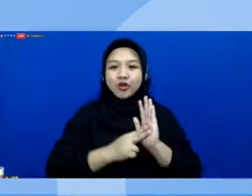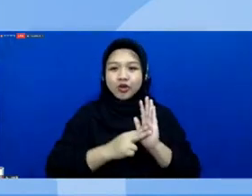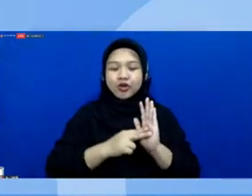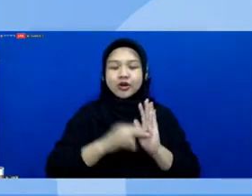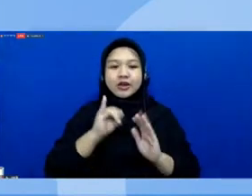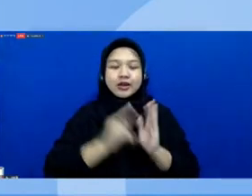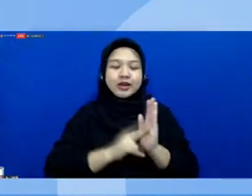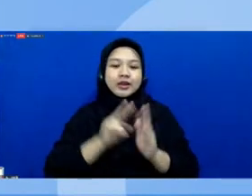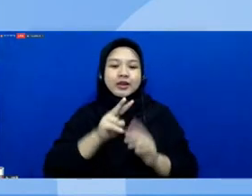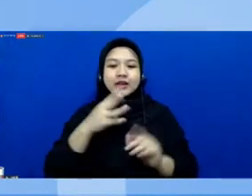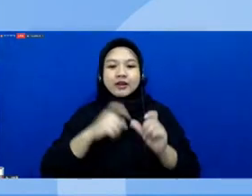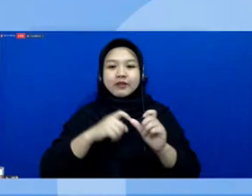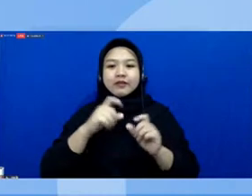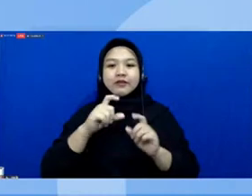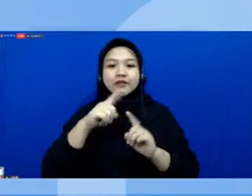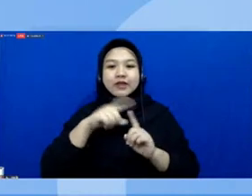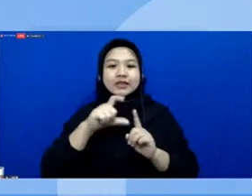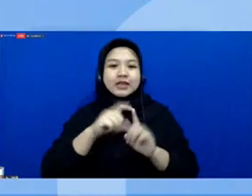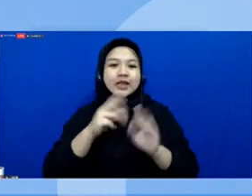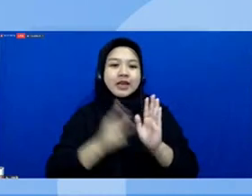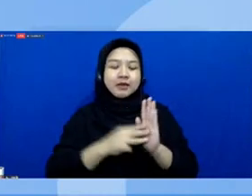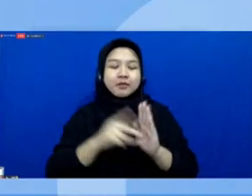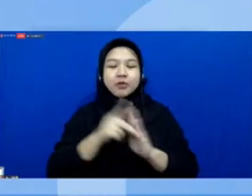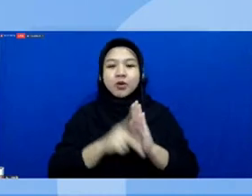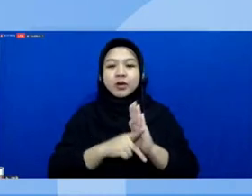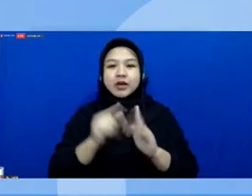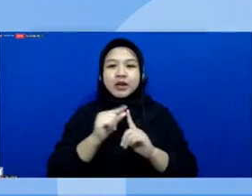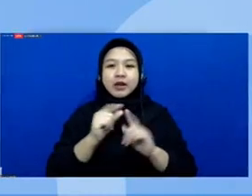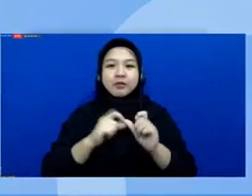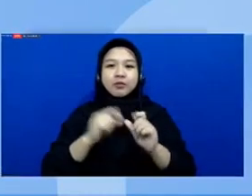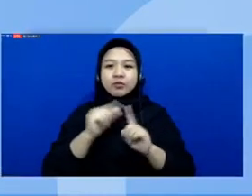program Puspa di Kota Bandung.